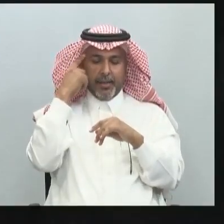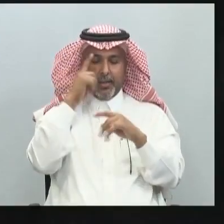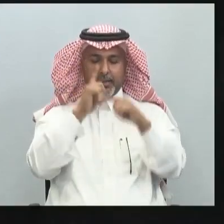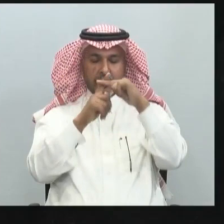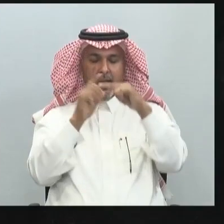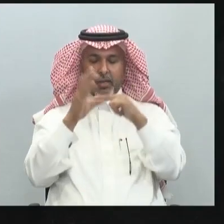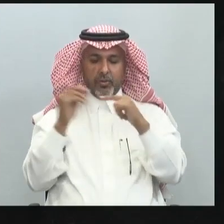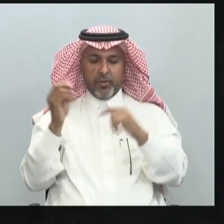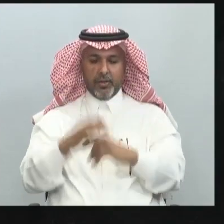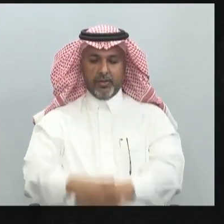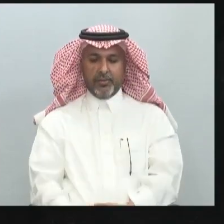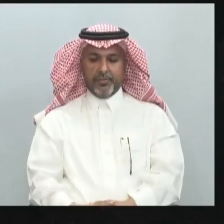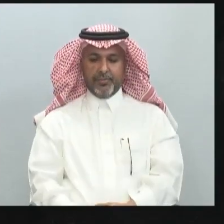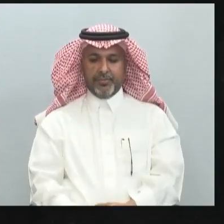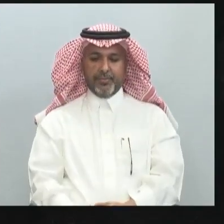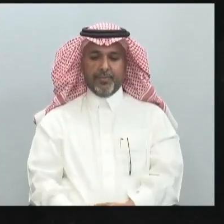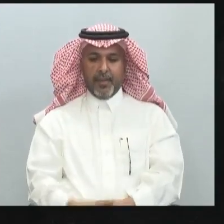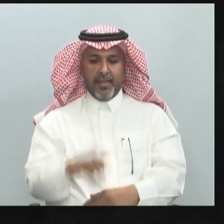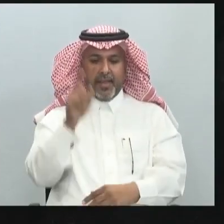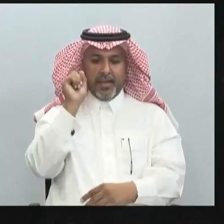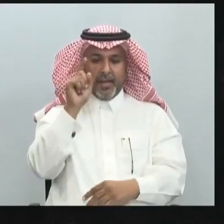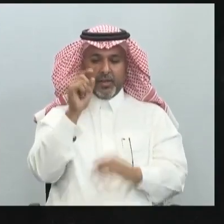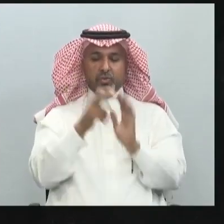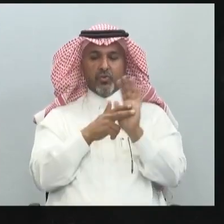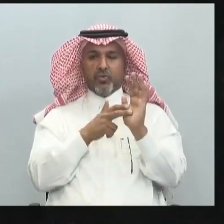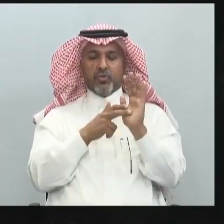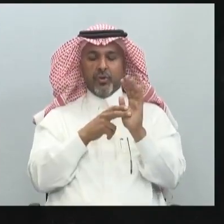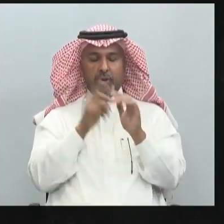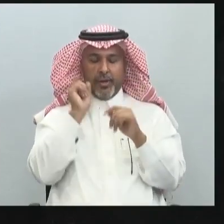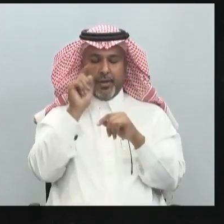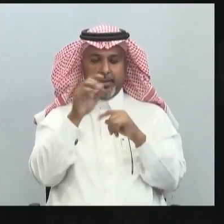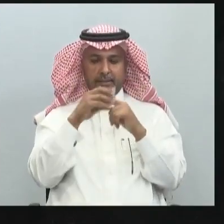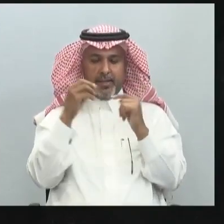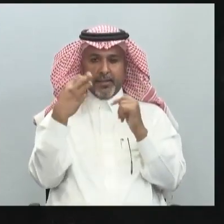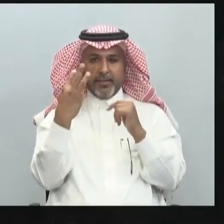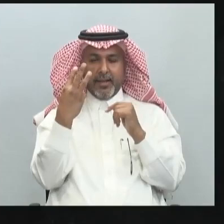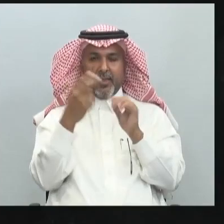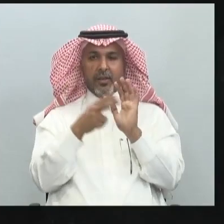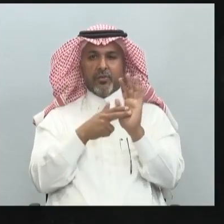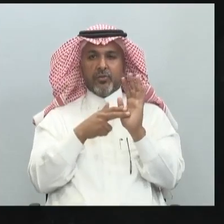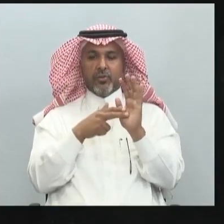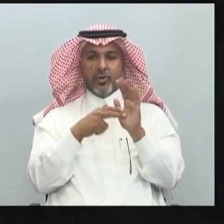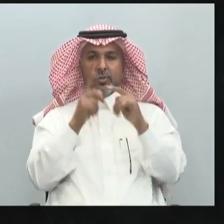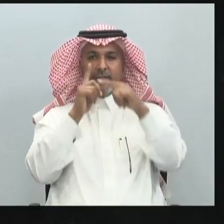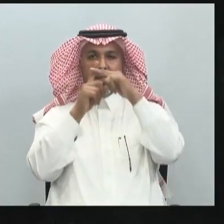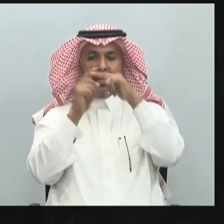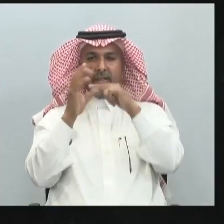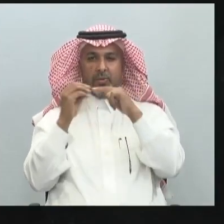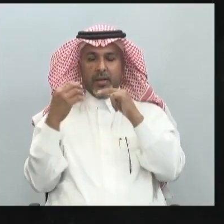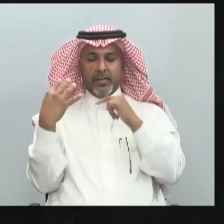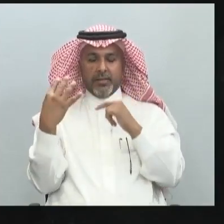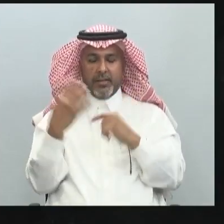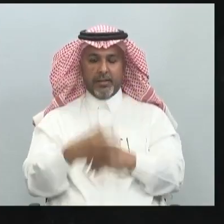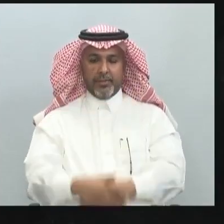القيمه الموجبه والسالبه للجذر نعلم ان اي جذر له قيمه موجبه وقيمه سالبه لما اسالك جذر 16